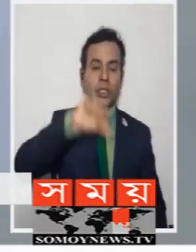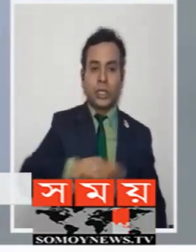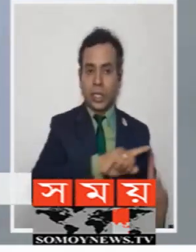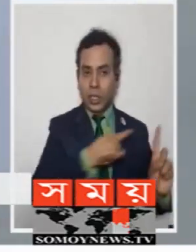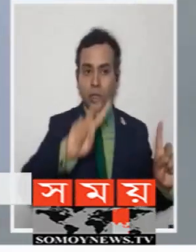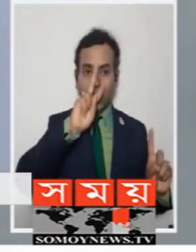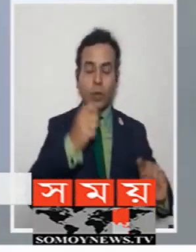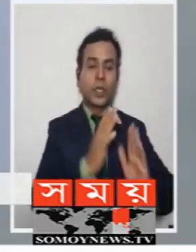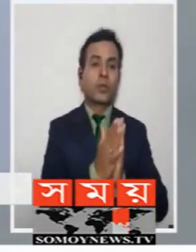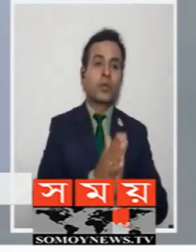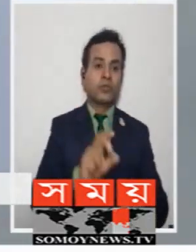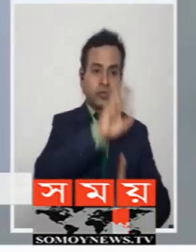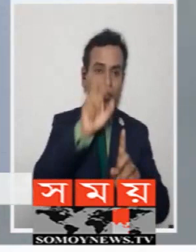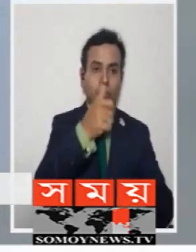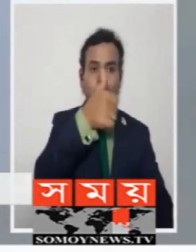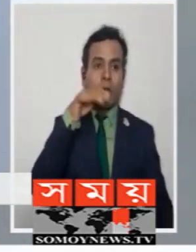6,87,020 জনকে।